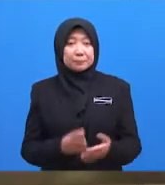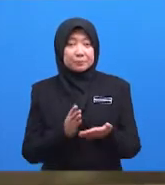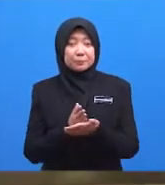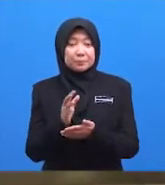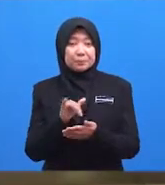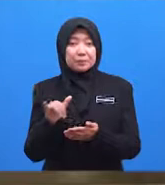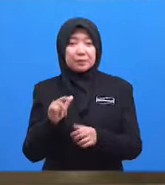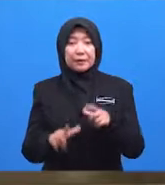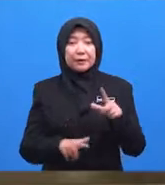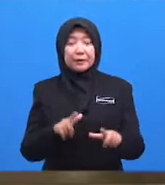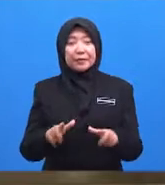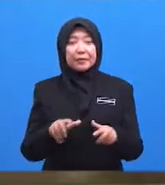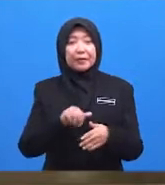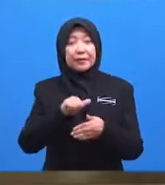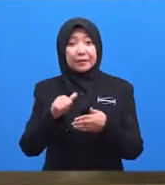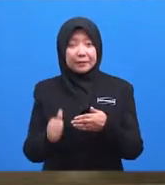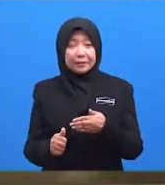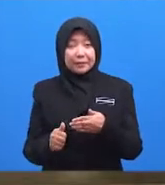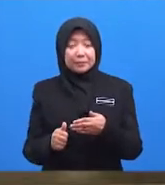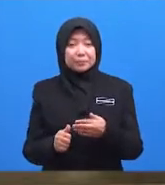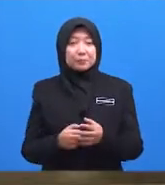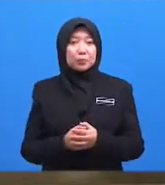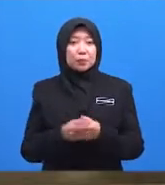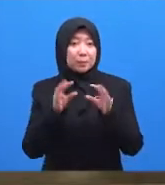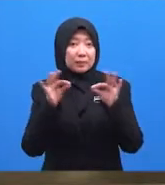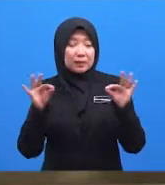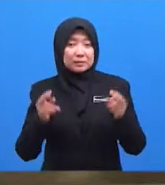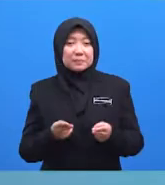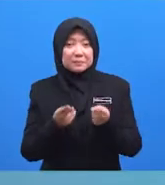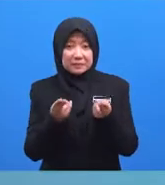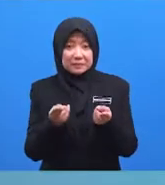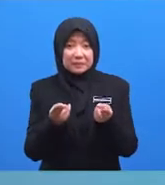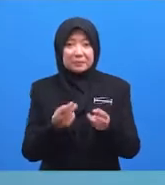Seterusnya, ke langkah yang terakhir iaitu menghias dan menghidang.